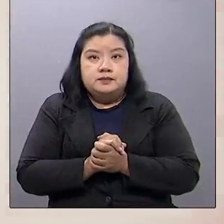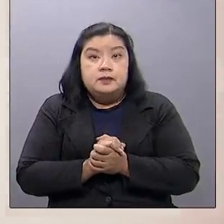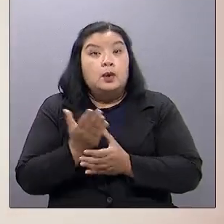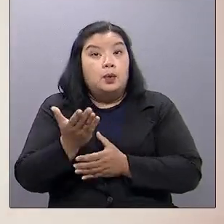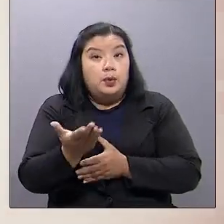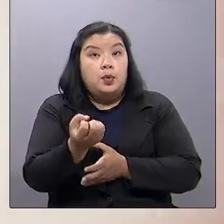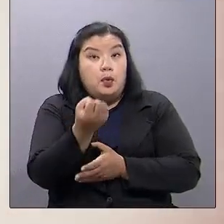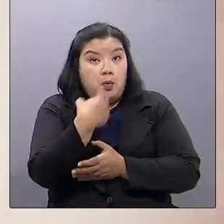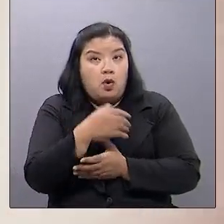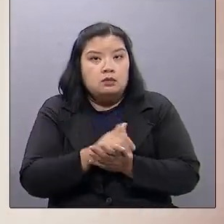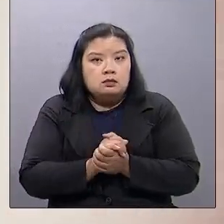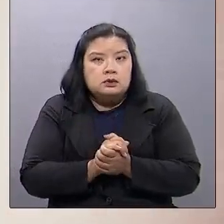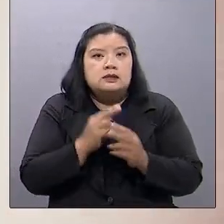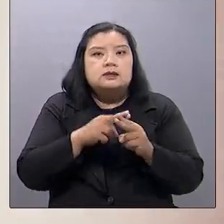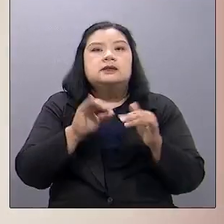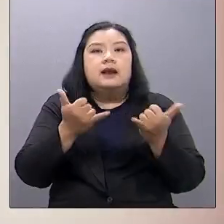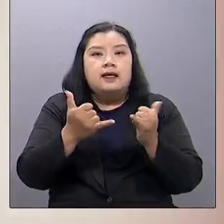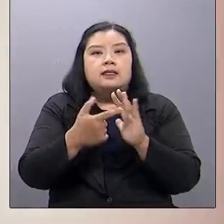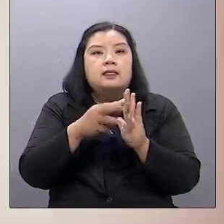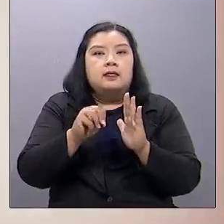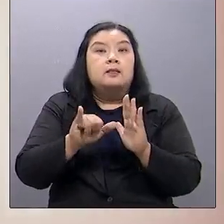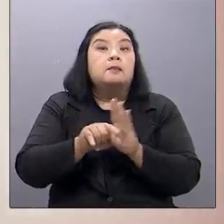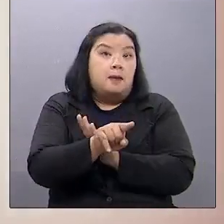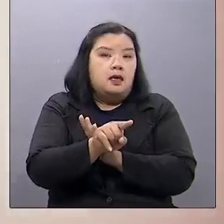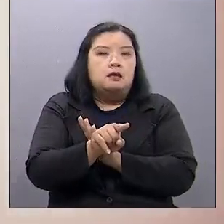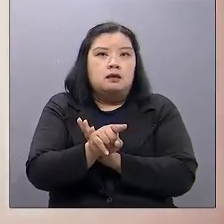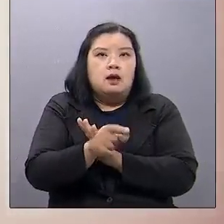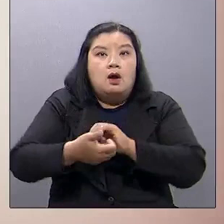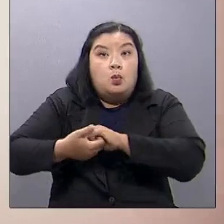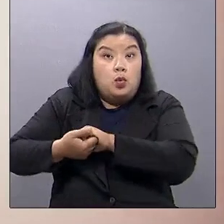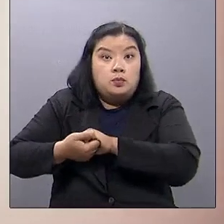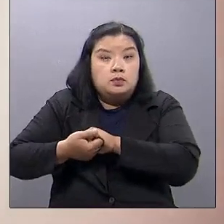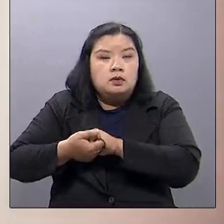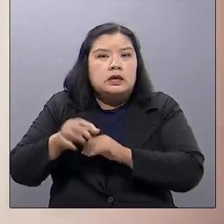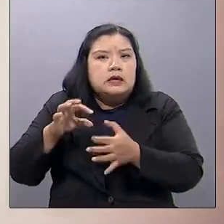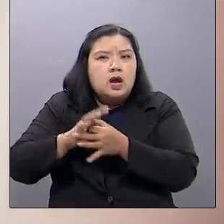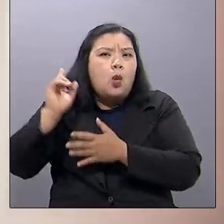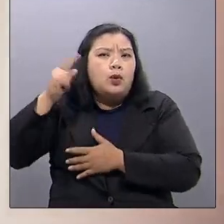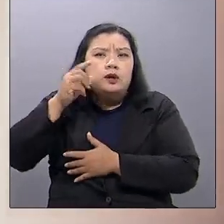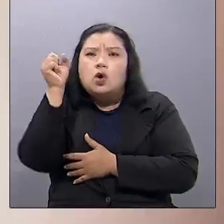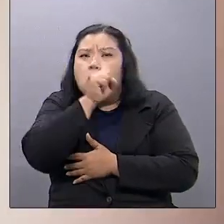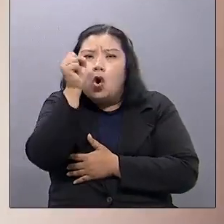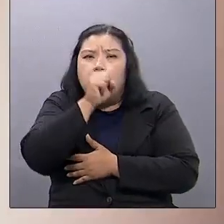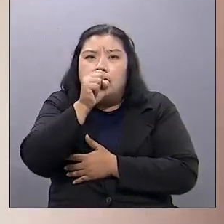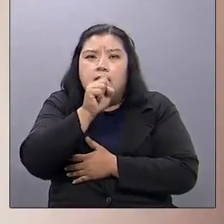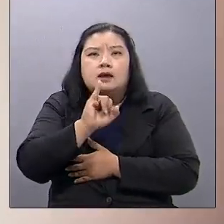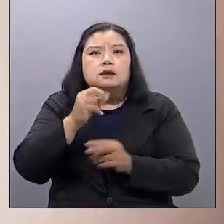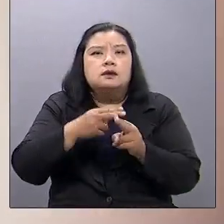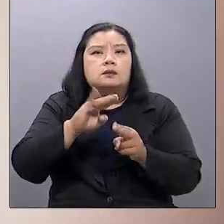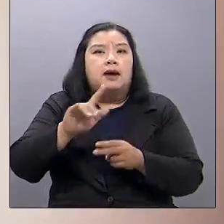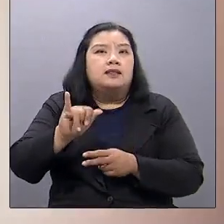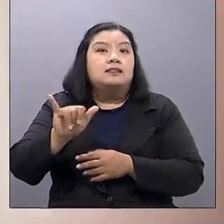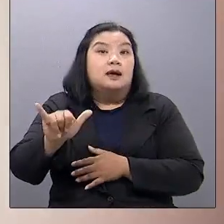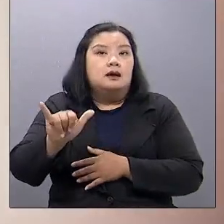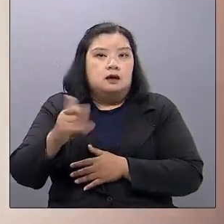ะว่าเมพรีมายาร่วมเป็นหุ้นส่วนกับใบเตยสุทธิวรรณในการเปิดคลินิกความงามทุนจดทะเบียน100ล้านบาทก็เลยอยากจะให้ทั้ง2คน